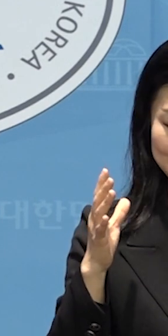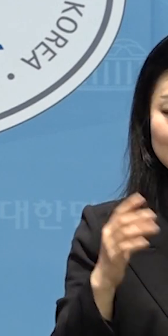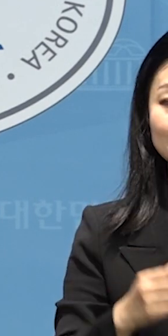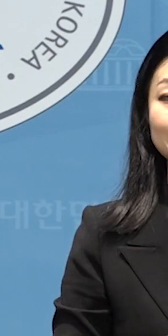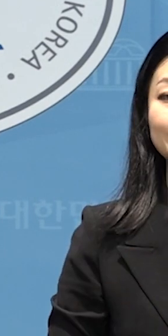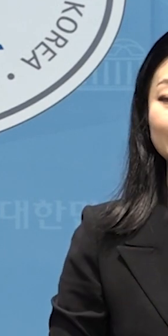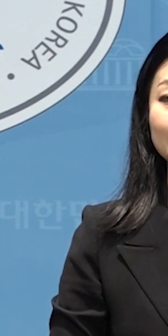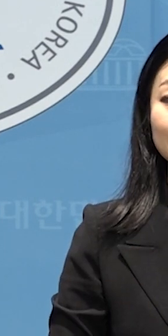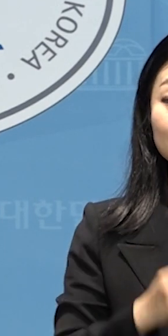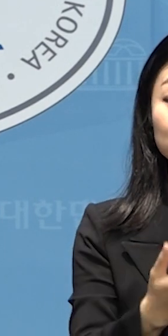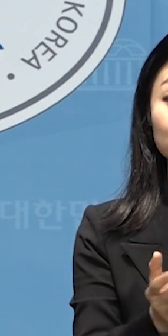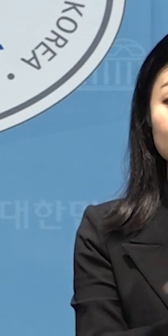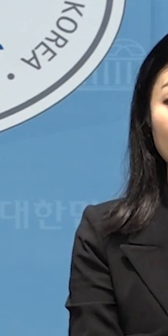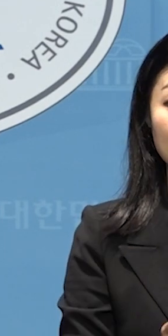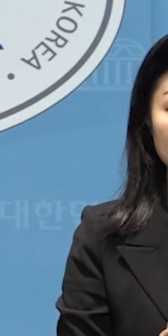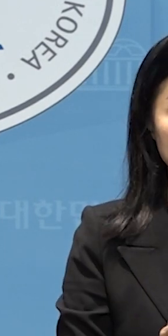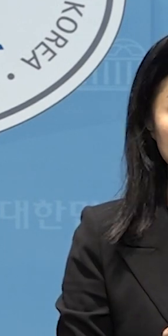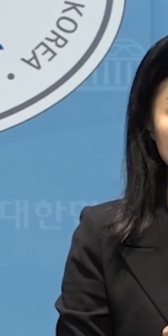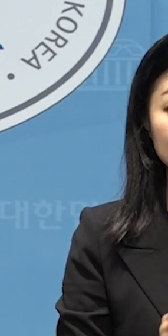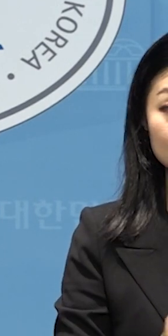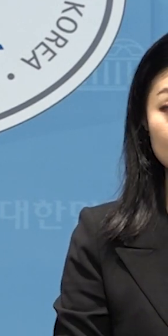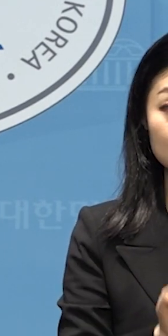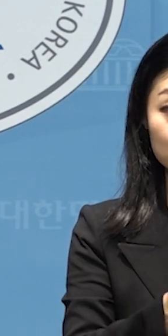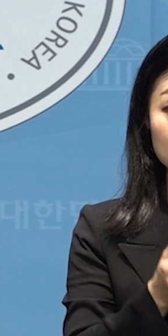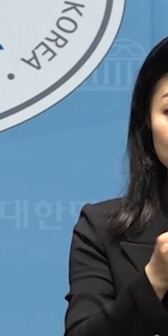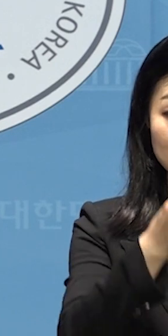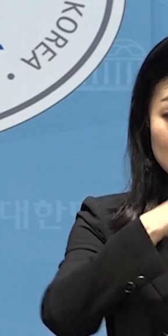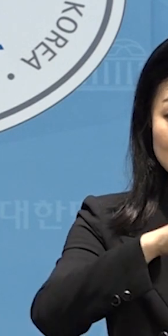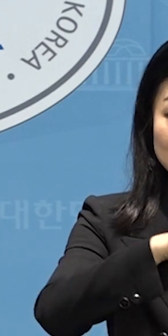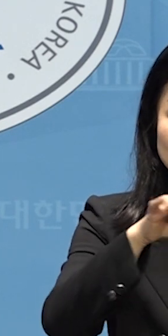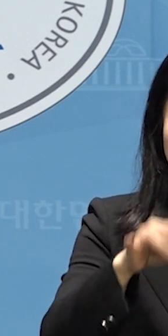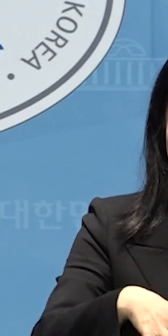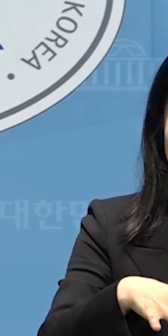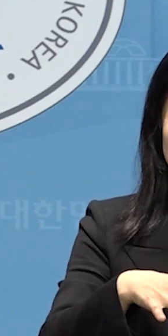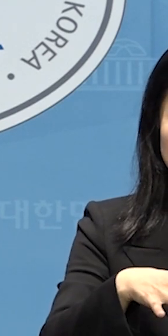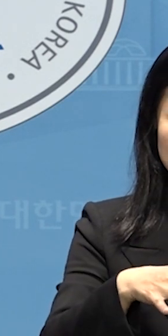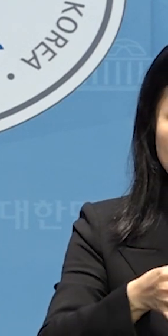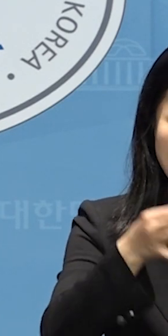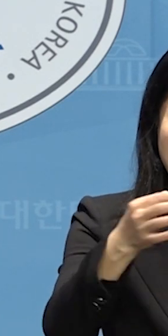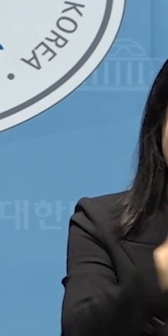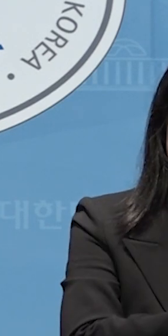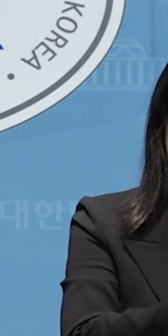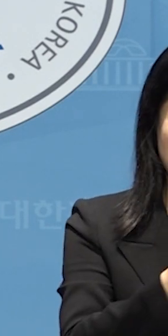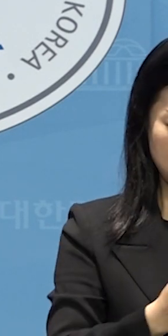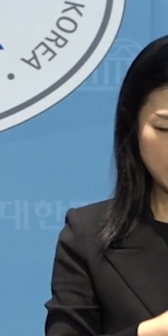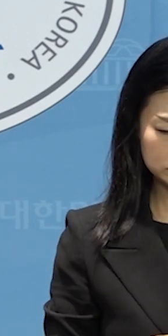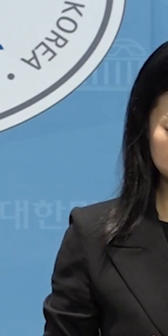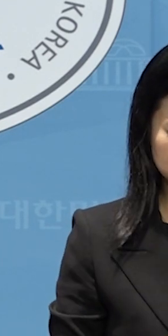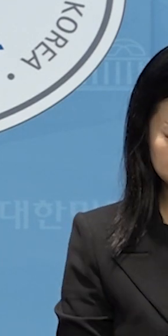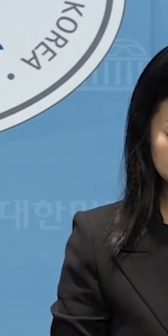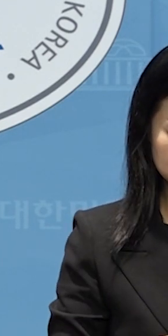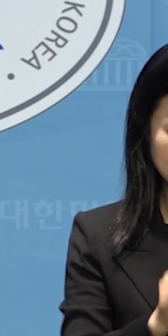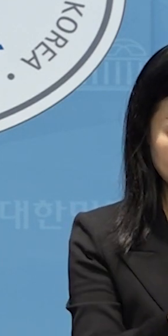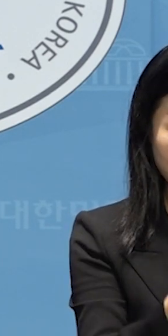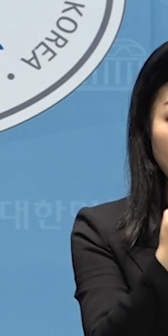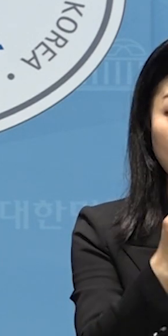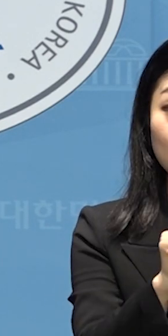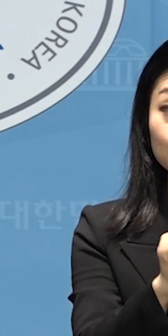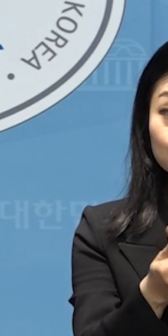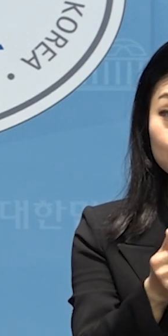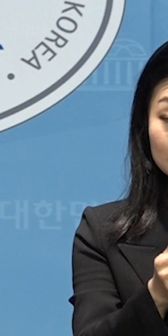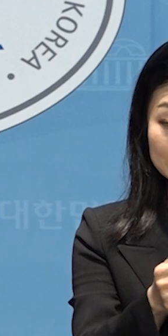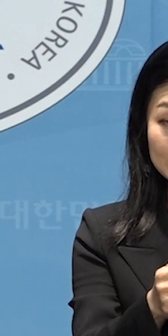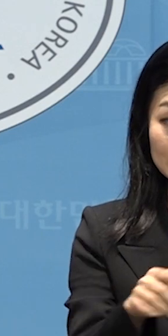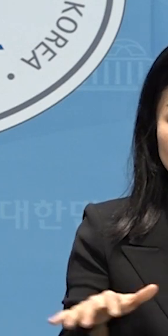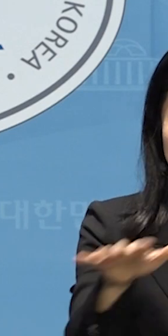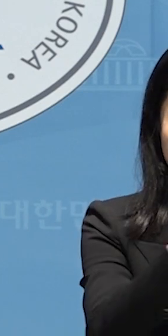환영합니다 민주당이 금세 시행에 대해 수개월째 갈팡질팡하는 사이 주식 시장은 금투 엑소더스가